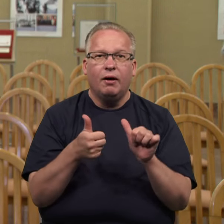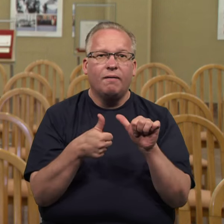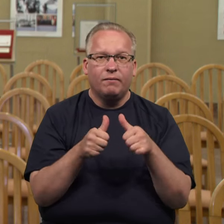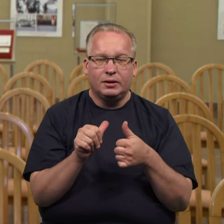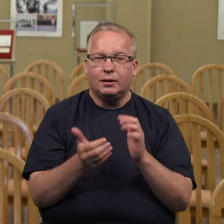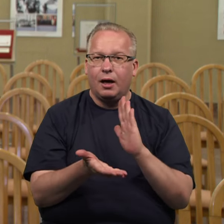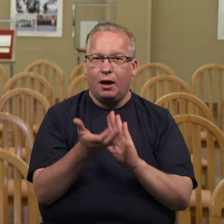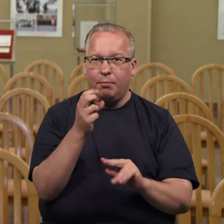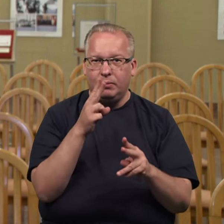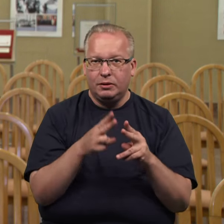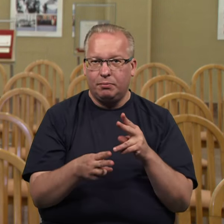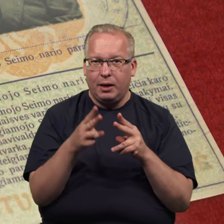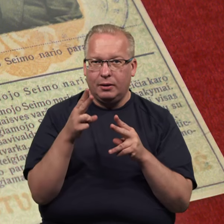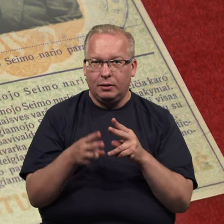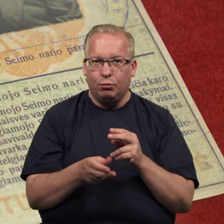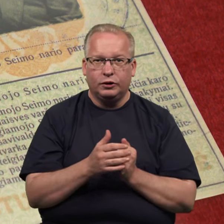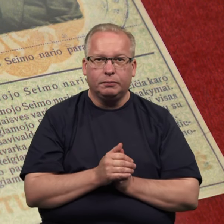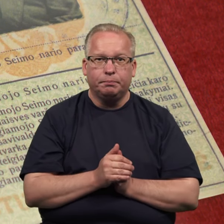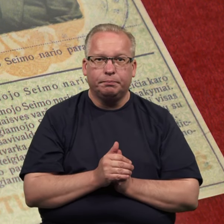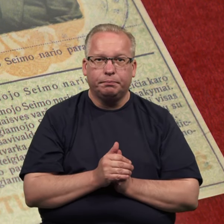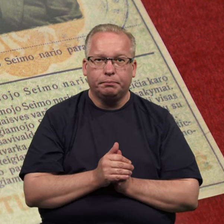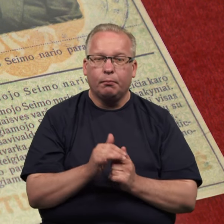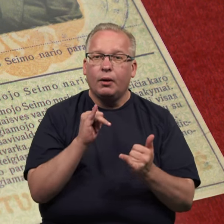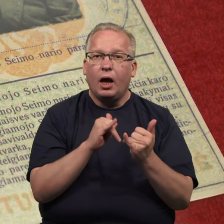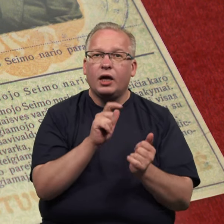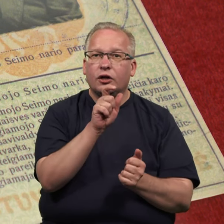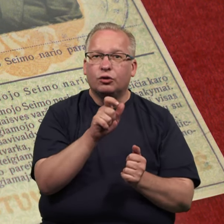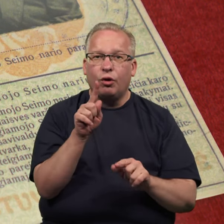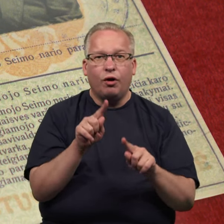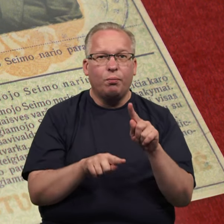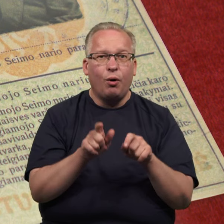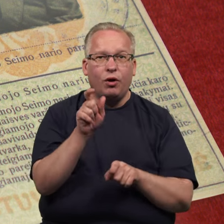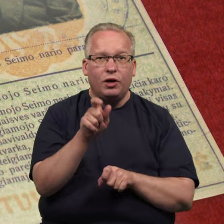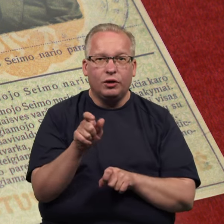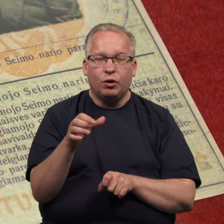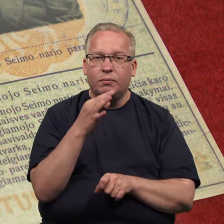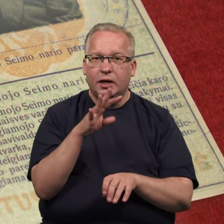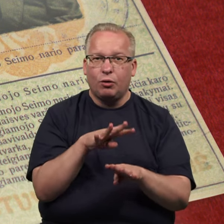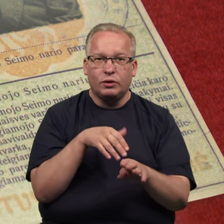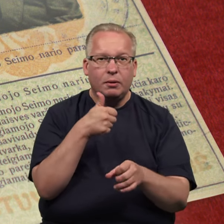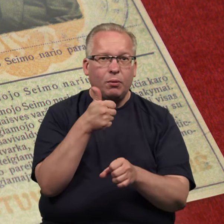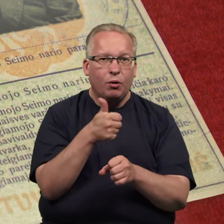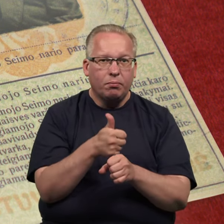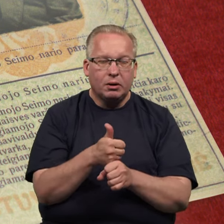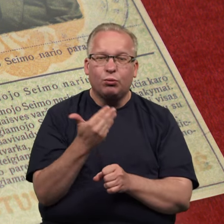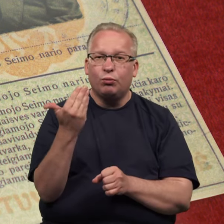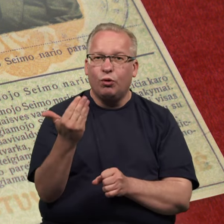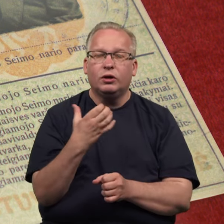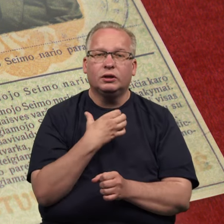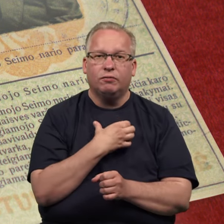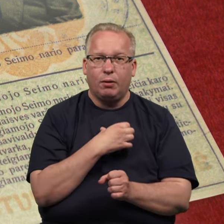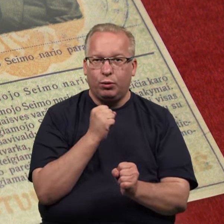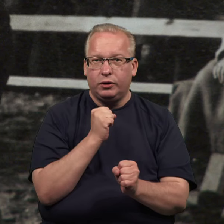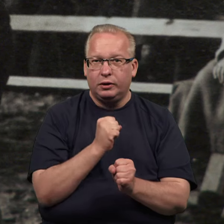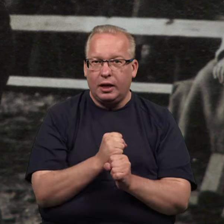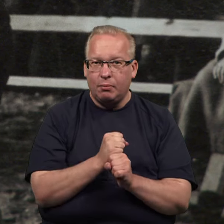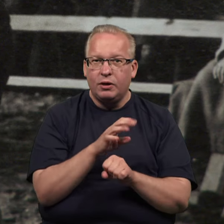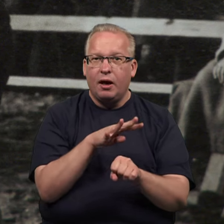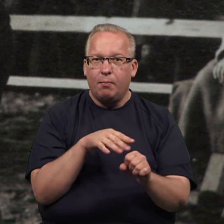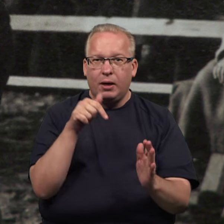rasi sprendimus. Istorikai, politologai sako, Seimo pirmininkui tenka išskirtinis statusas tiek